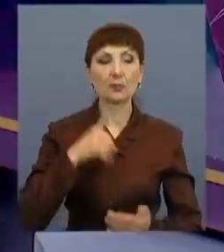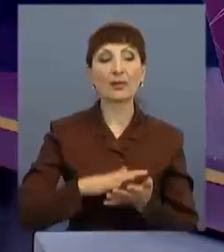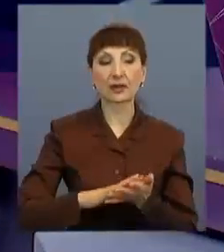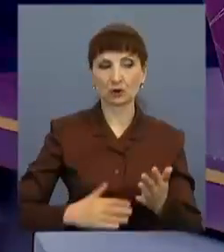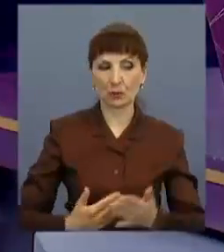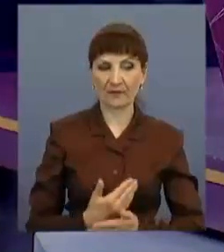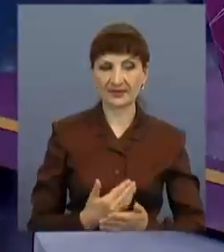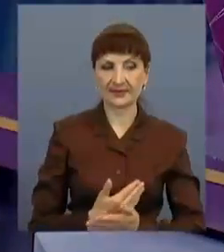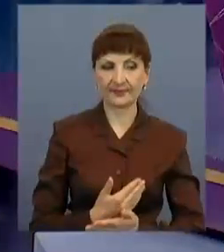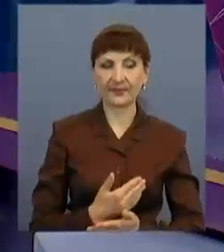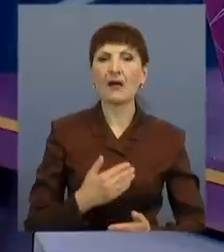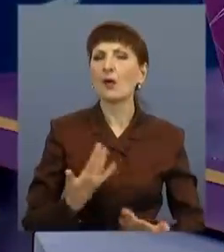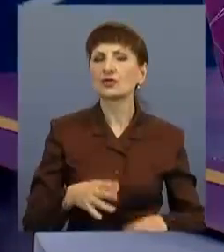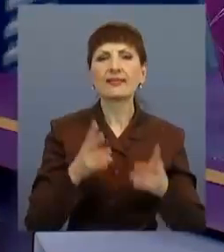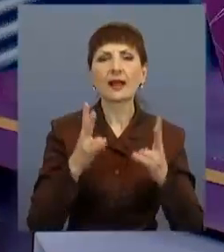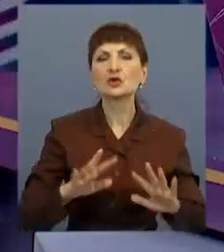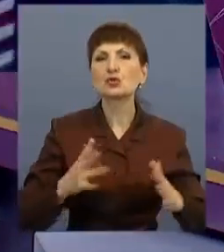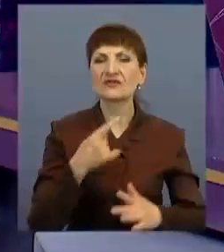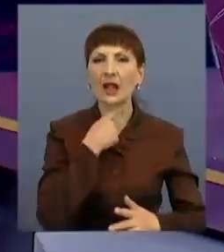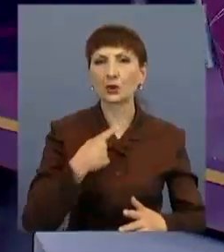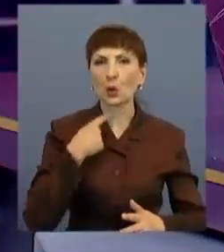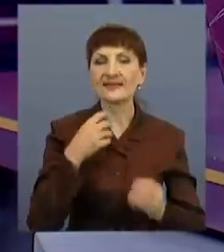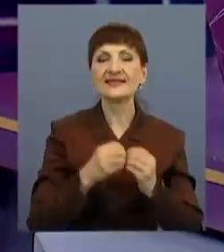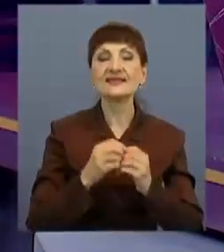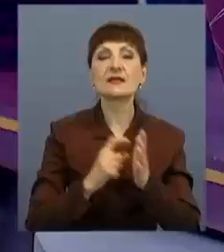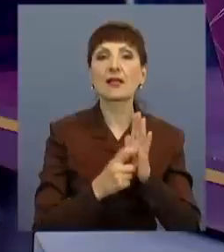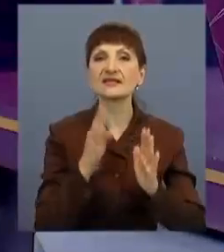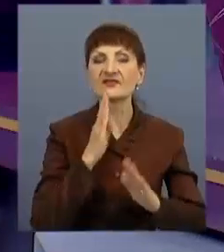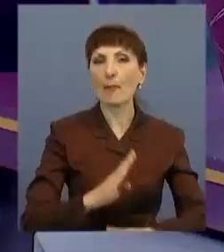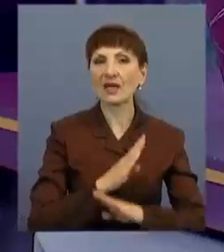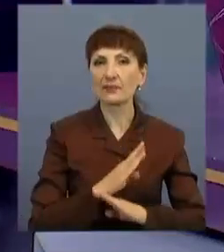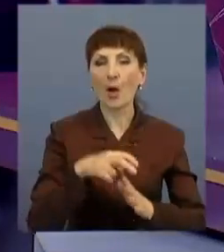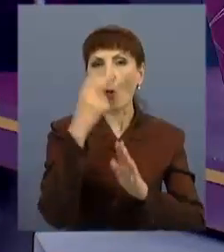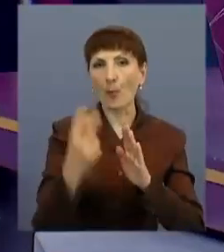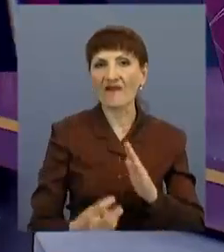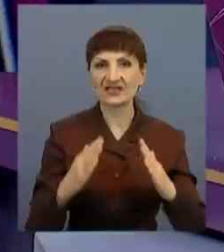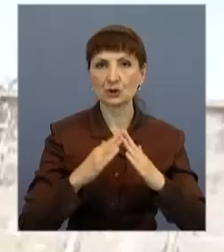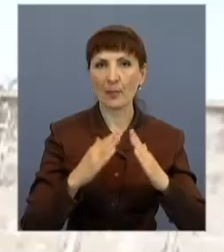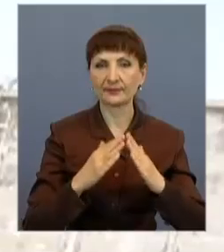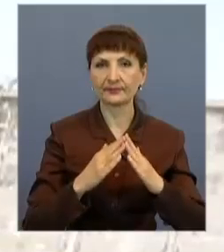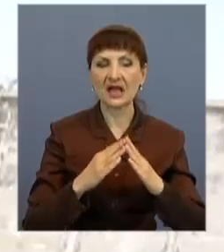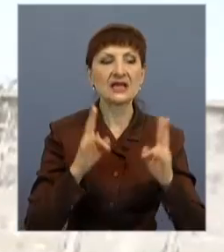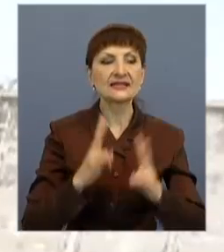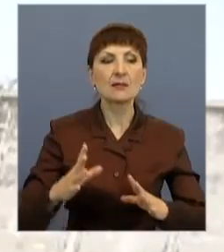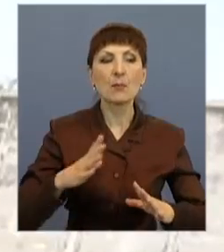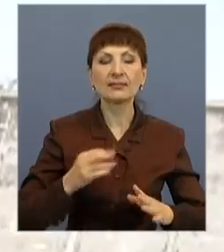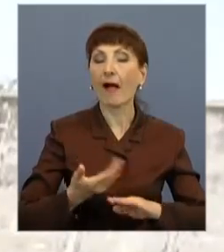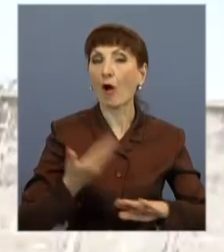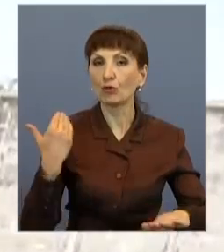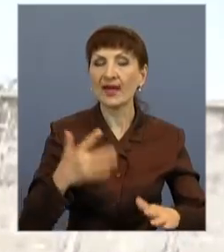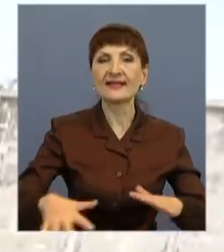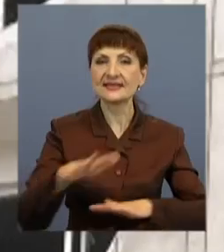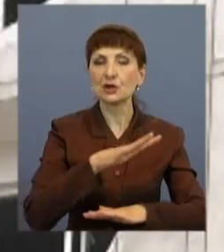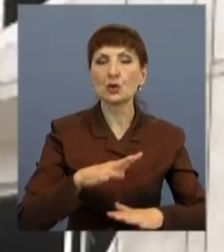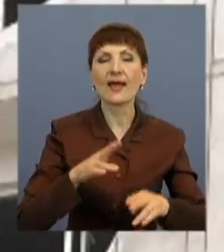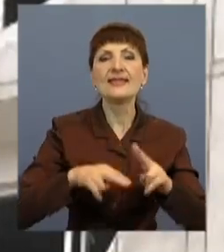продолжаем выпуск. Трагический случай в Талдыкургане. Десятиклассница погибла, упав с высотного здания. Инцидент произошел накануне на